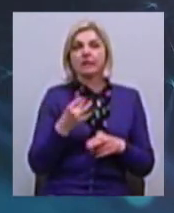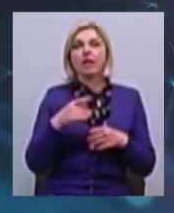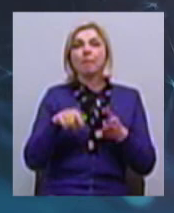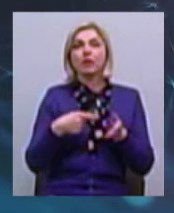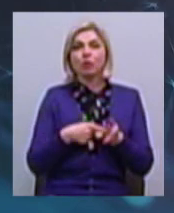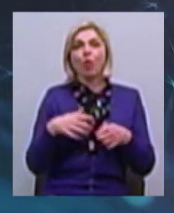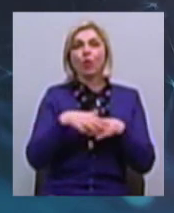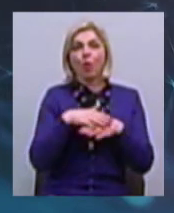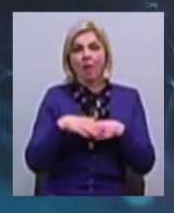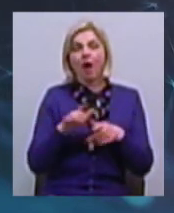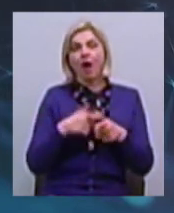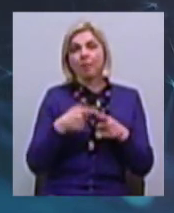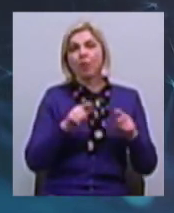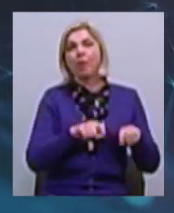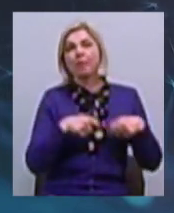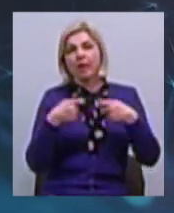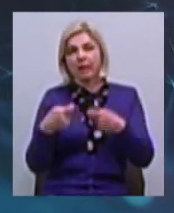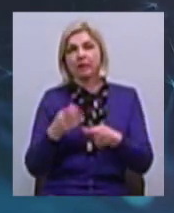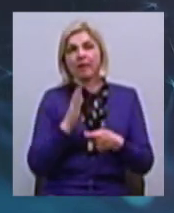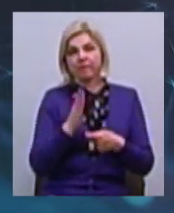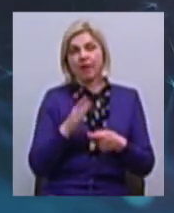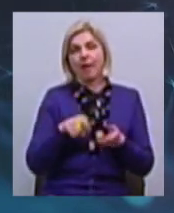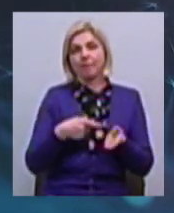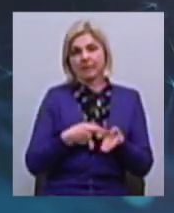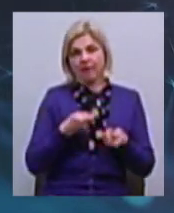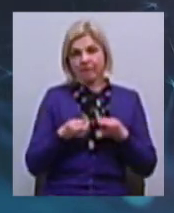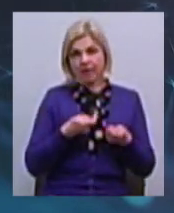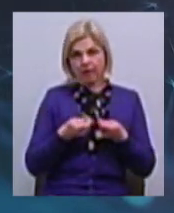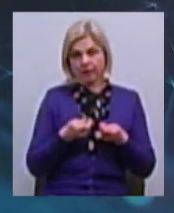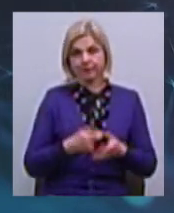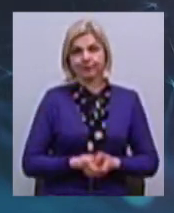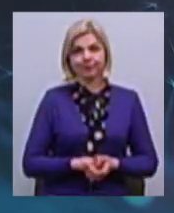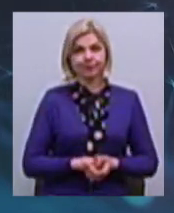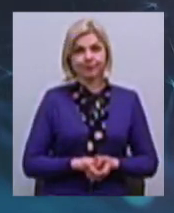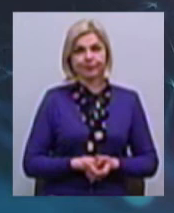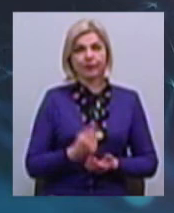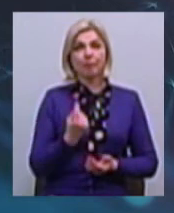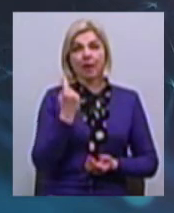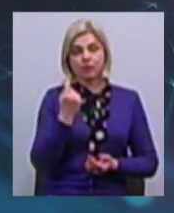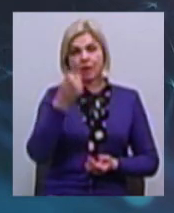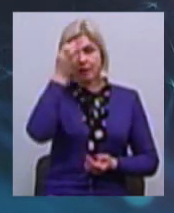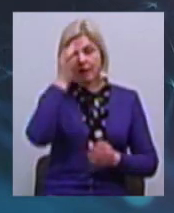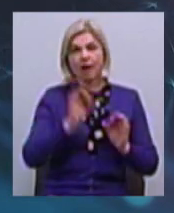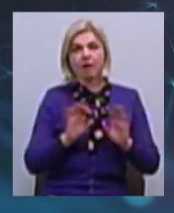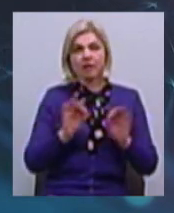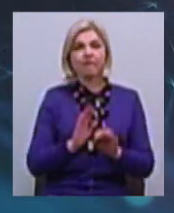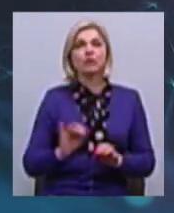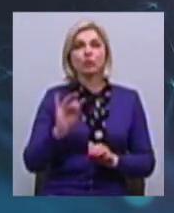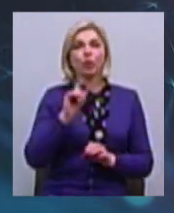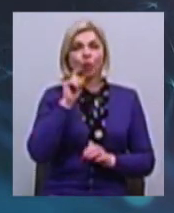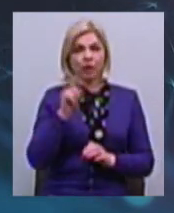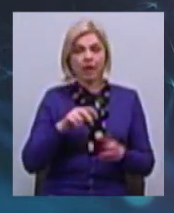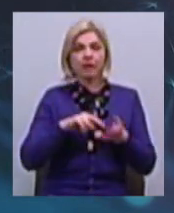і передати порт в концесію міській владі. Вперше, нагадаю, в історії України